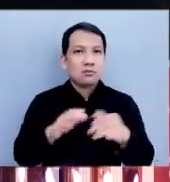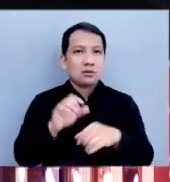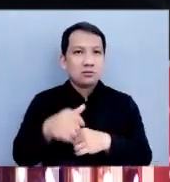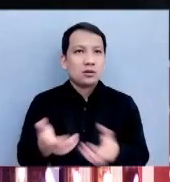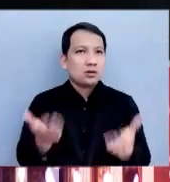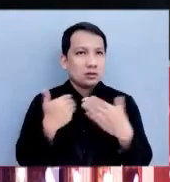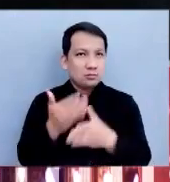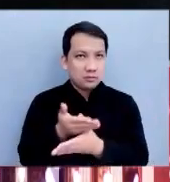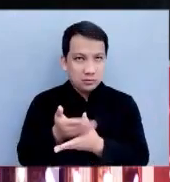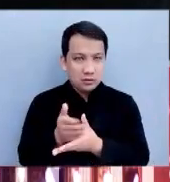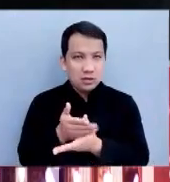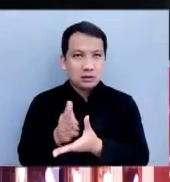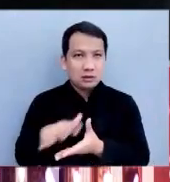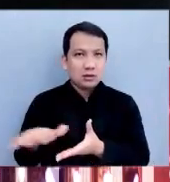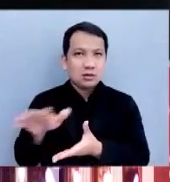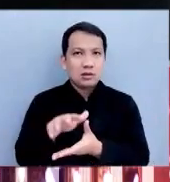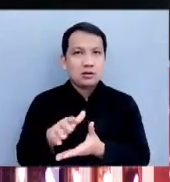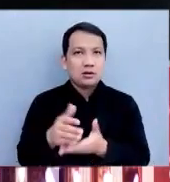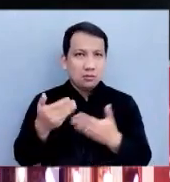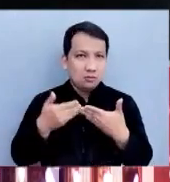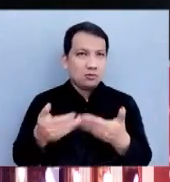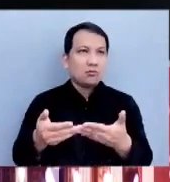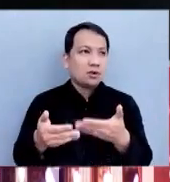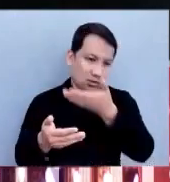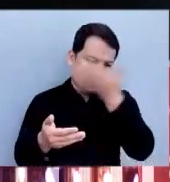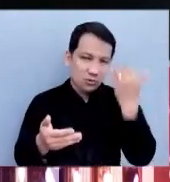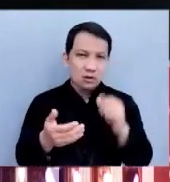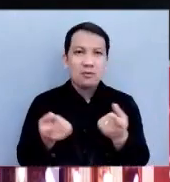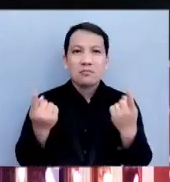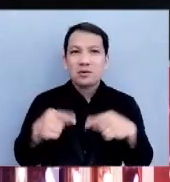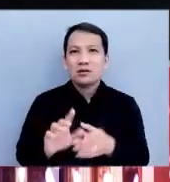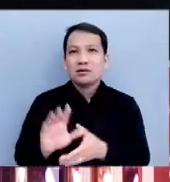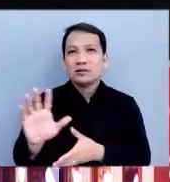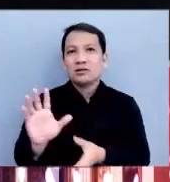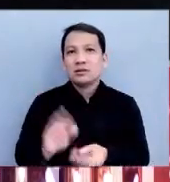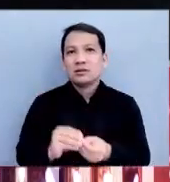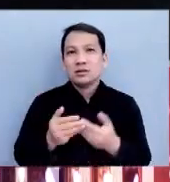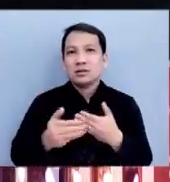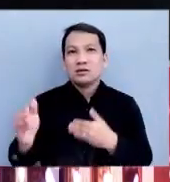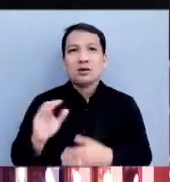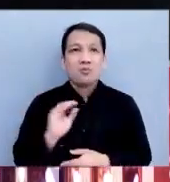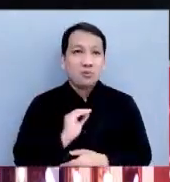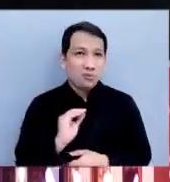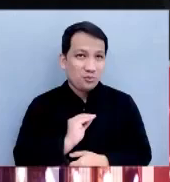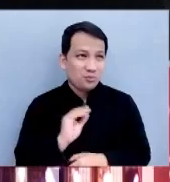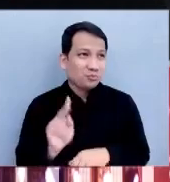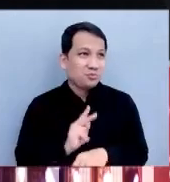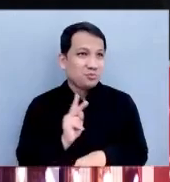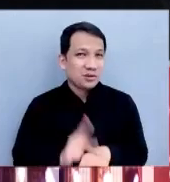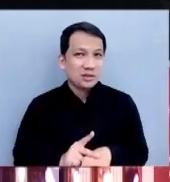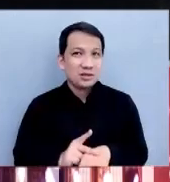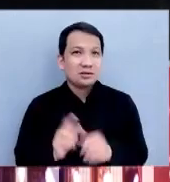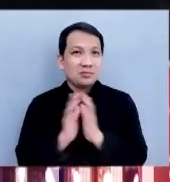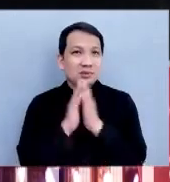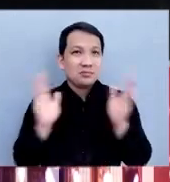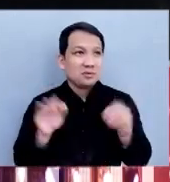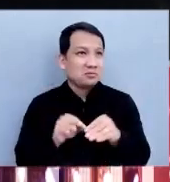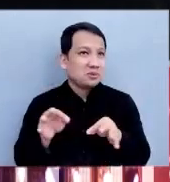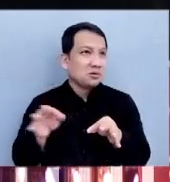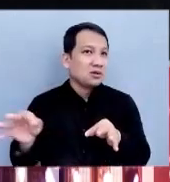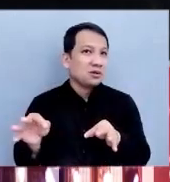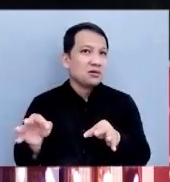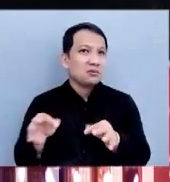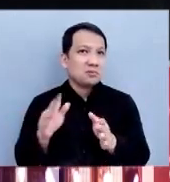share it. At let's move on. Ang problema natin tayo makabubor sa sarili nating bayan eh. Pinalalaki ng iba,